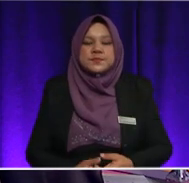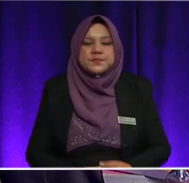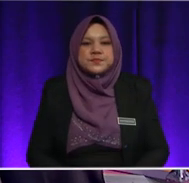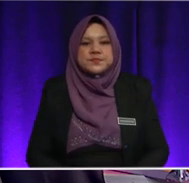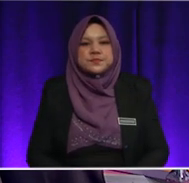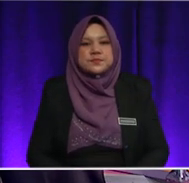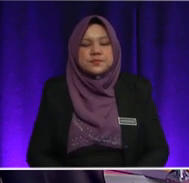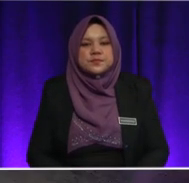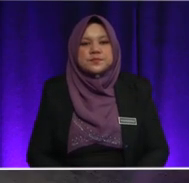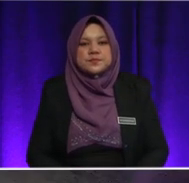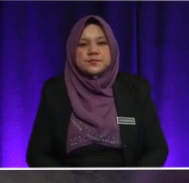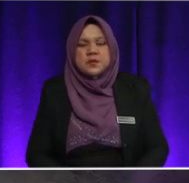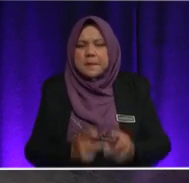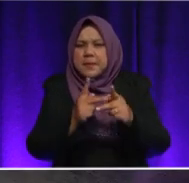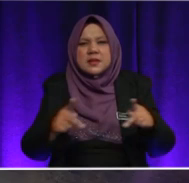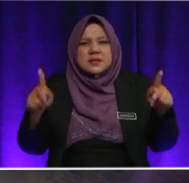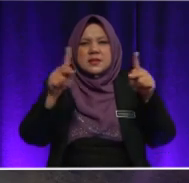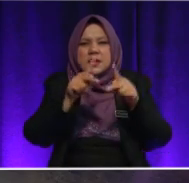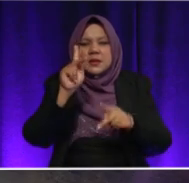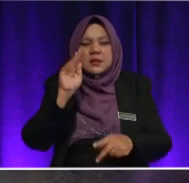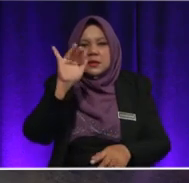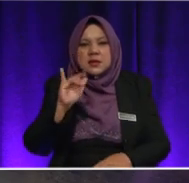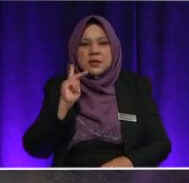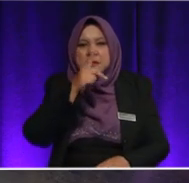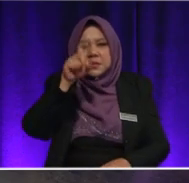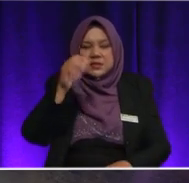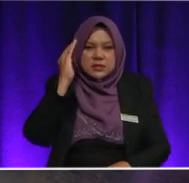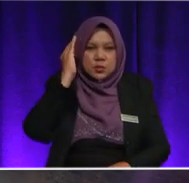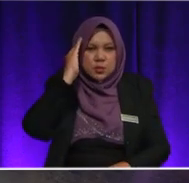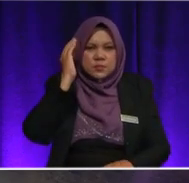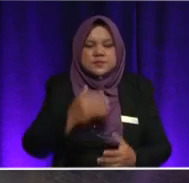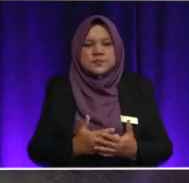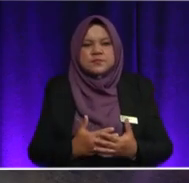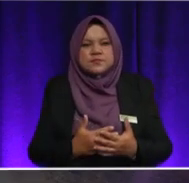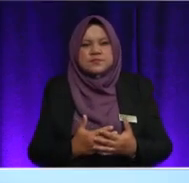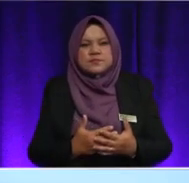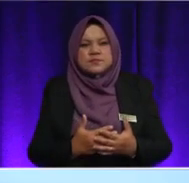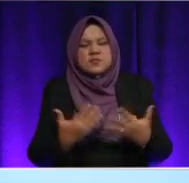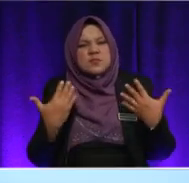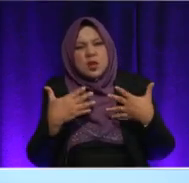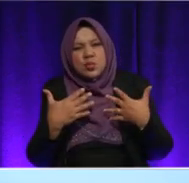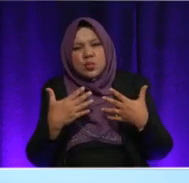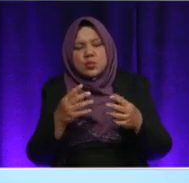mbah jigong ini yang paling penting yang kita tidak tahu ya tapi gitu itulah video Kita takut pula